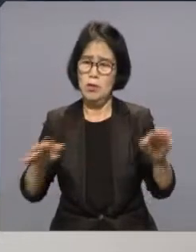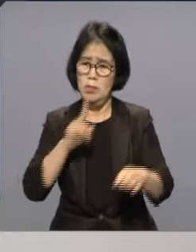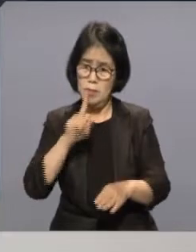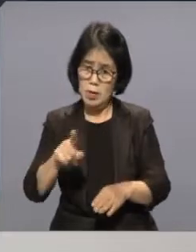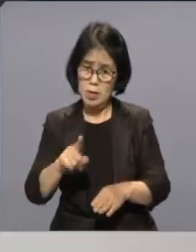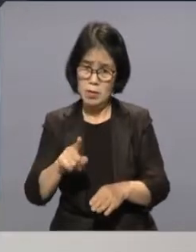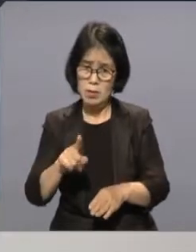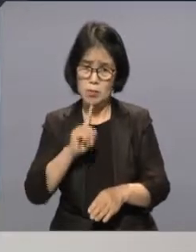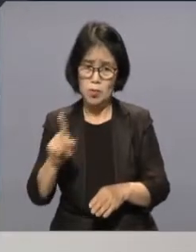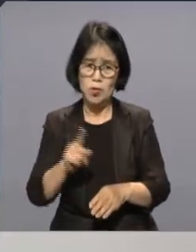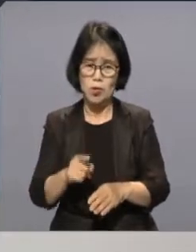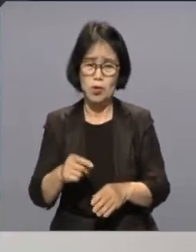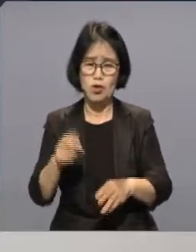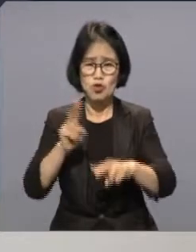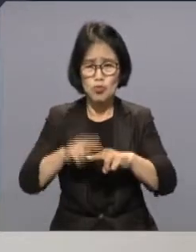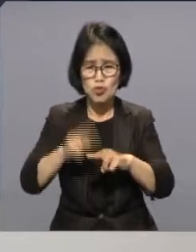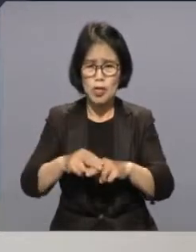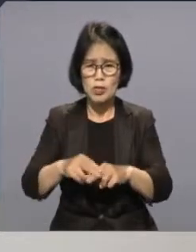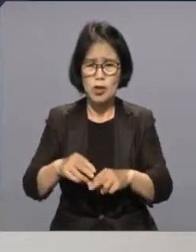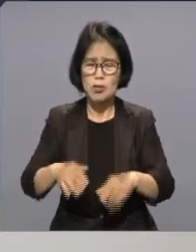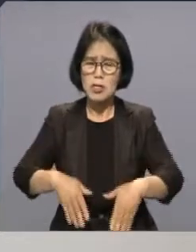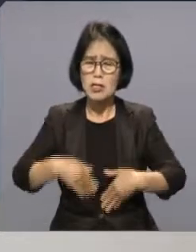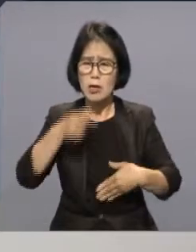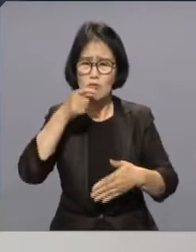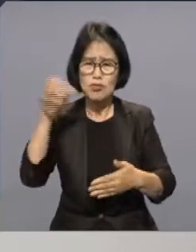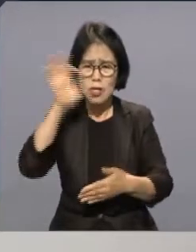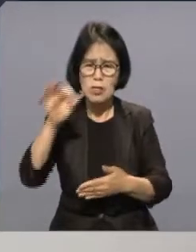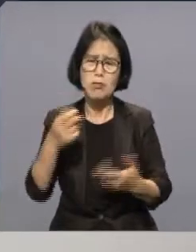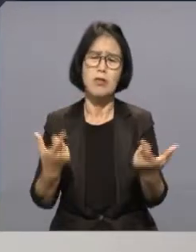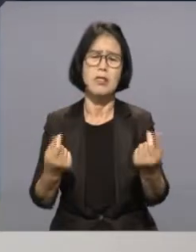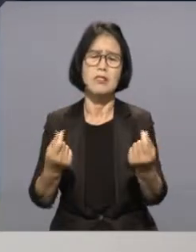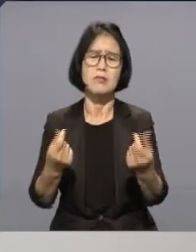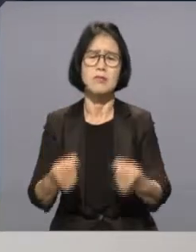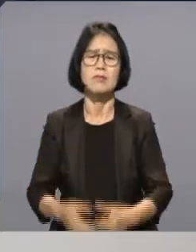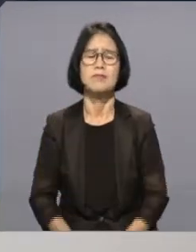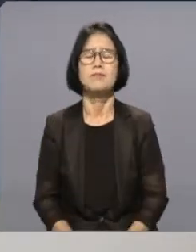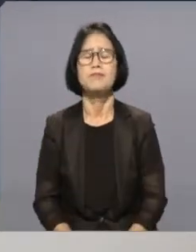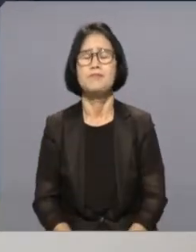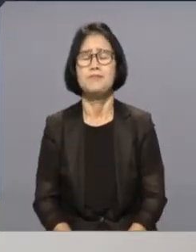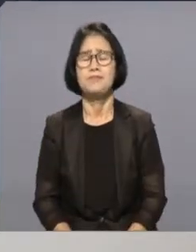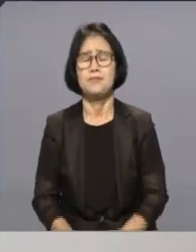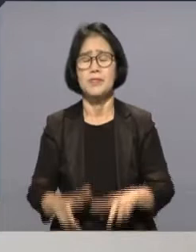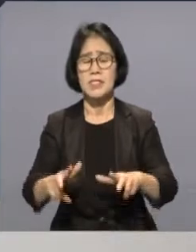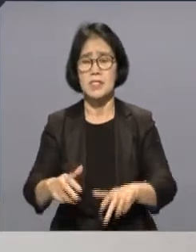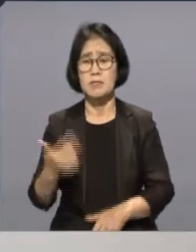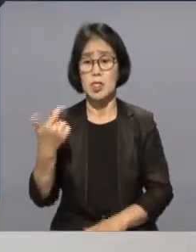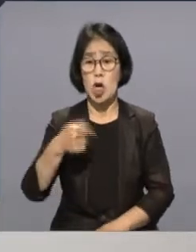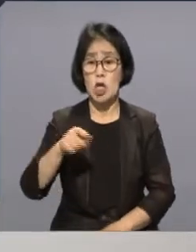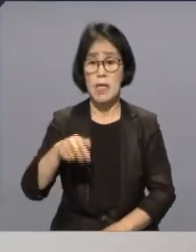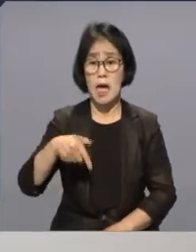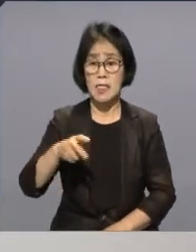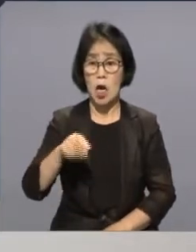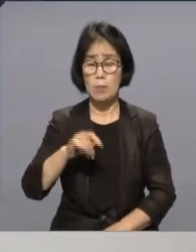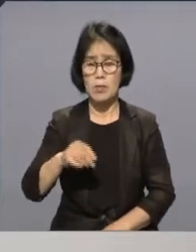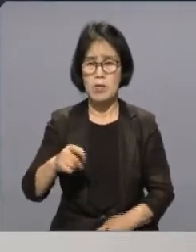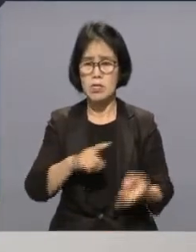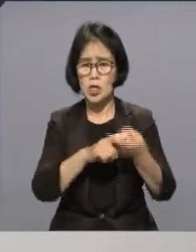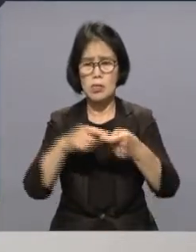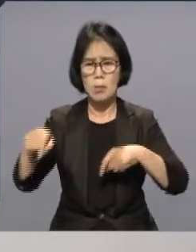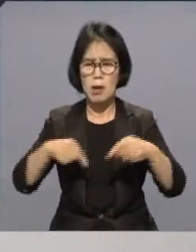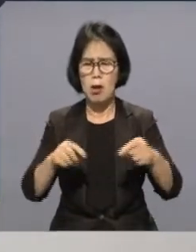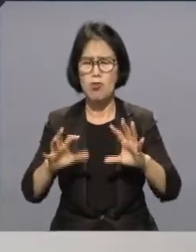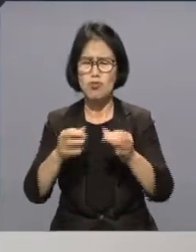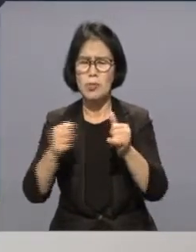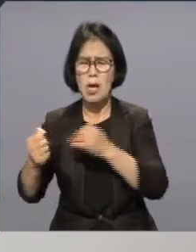것이야말로 우물가에서 숭늉 찾는 일일 것이다. 당장 남경필 지사 당시 연정 바라는 국민의힘이